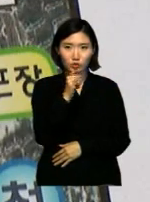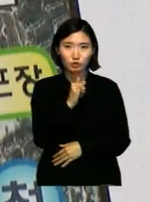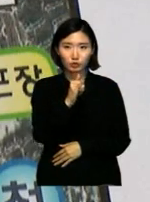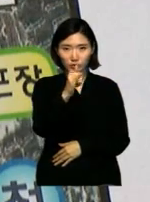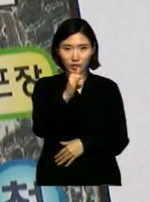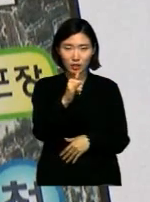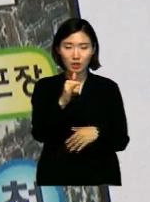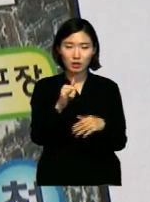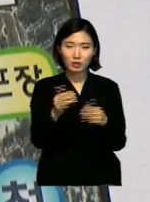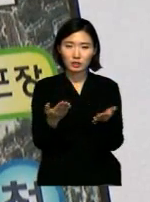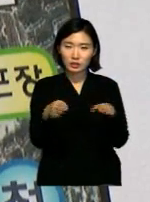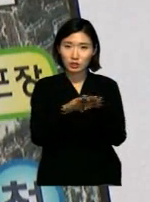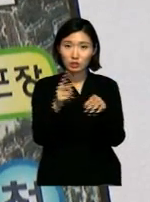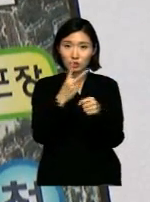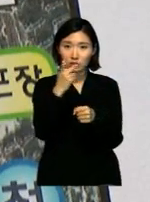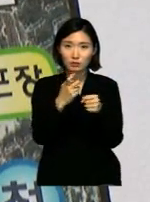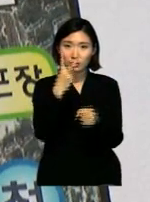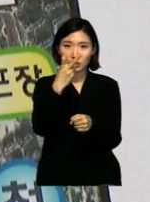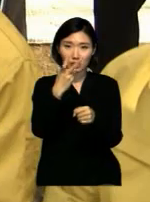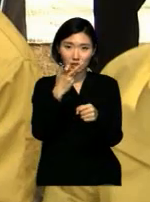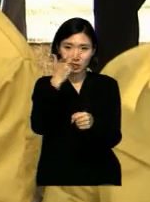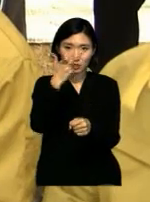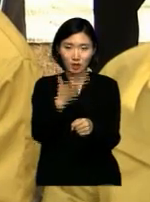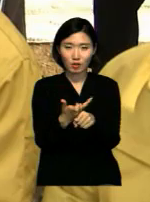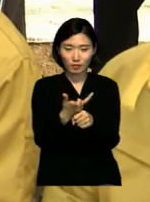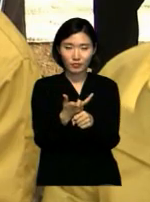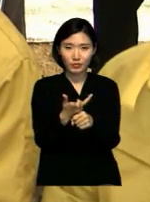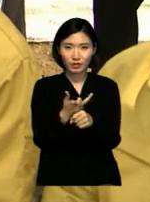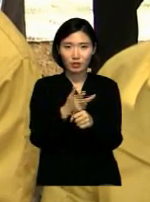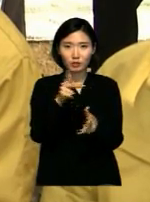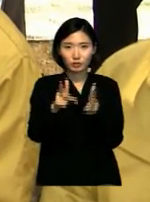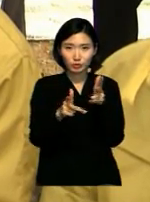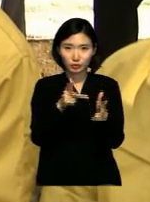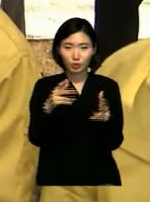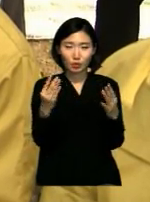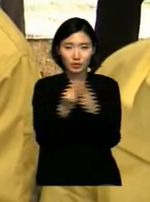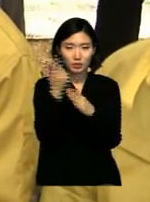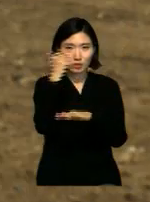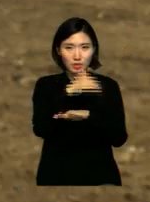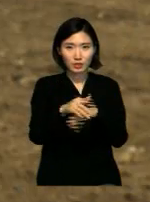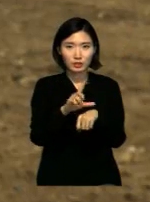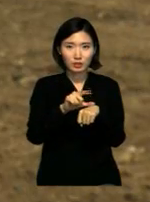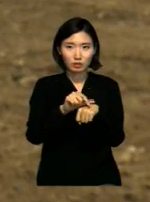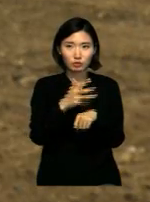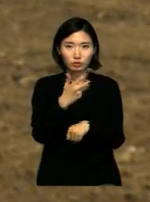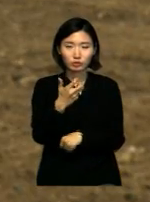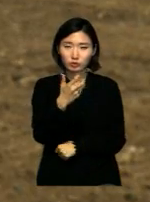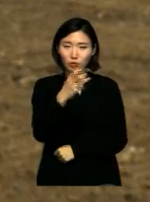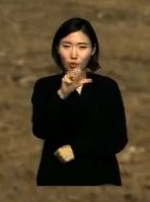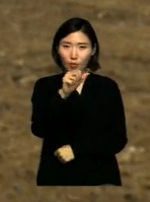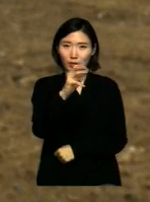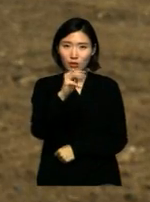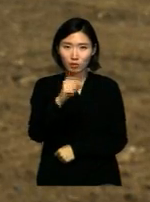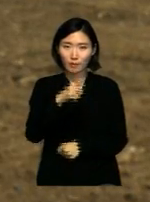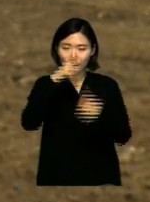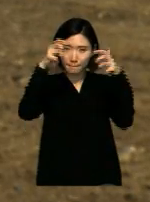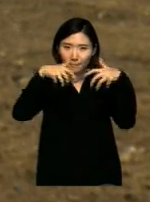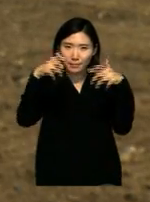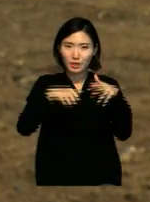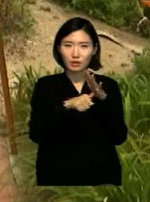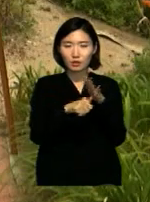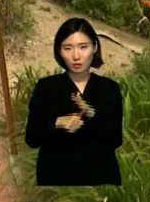저류시설은 2017년 11월 준공 예정으로 시간당 95mm의 폭우를